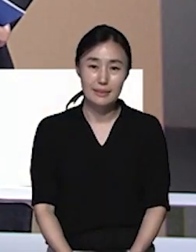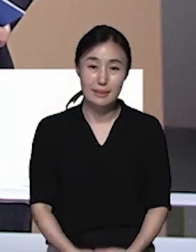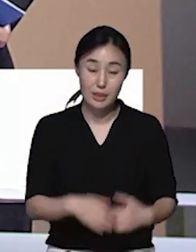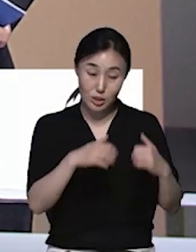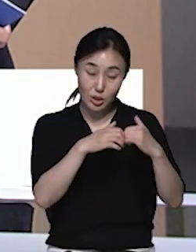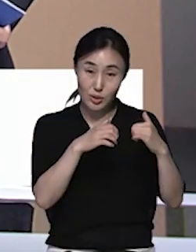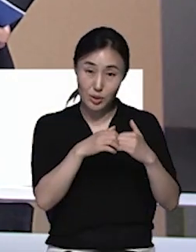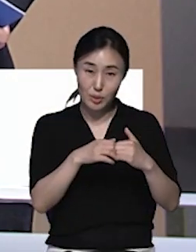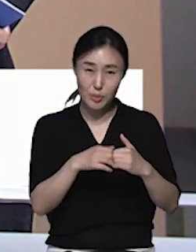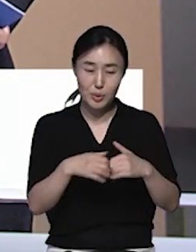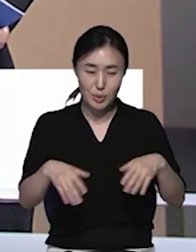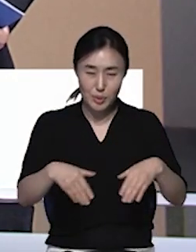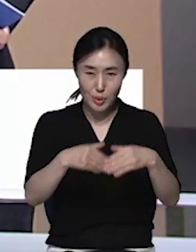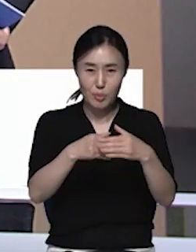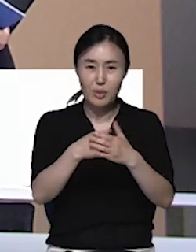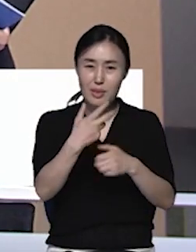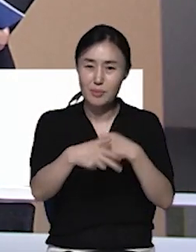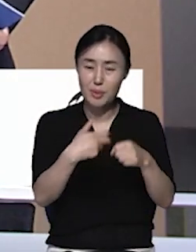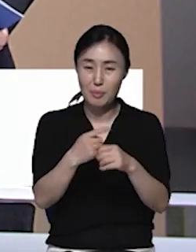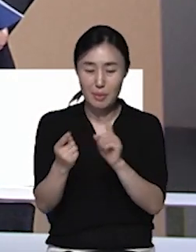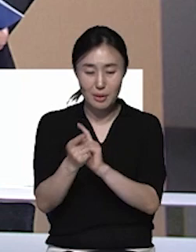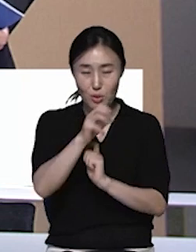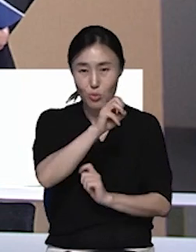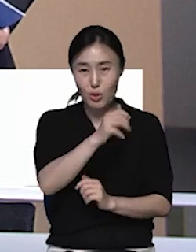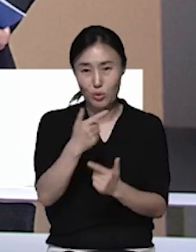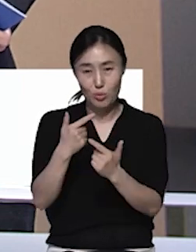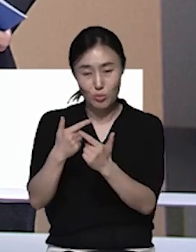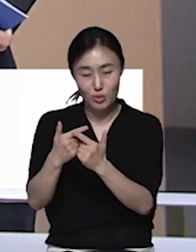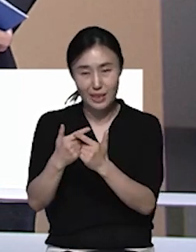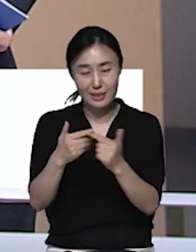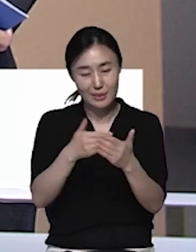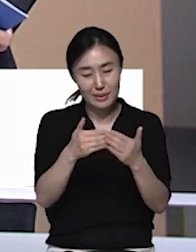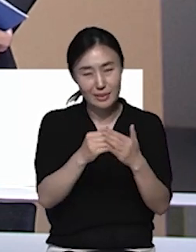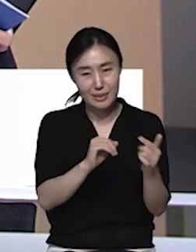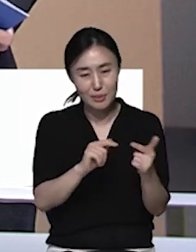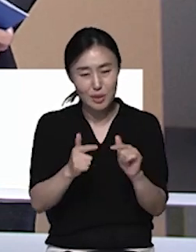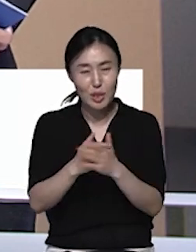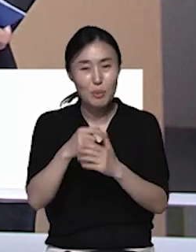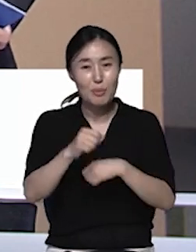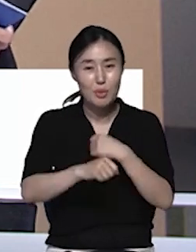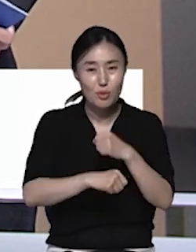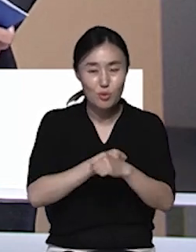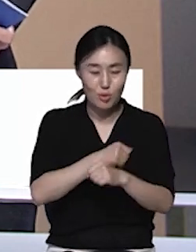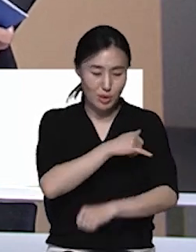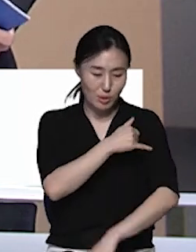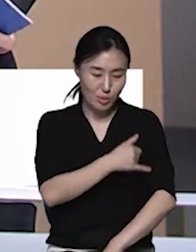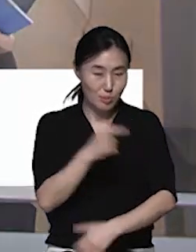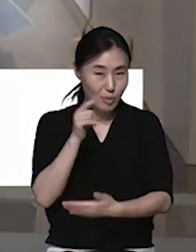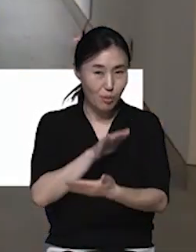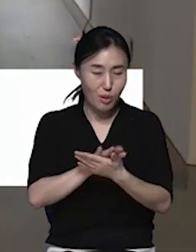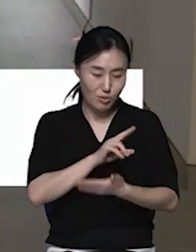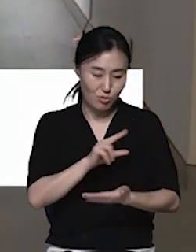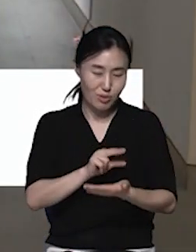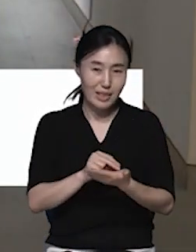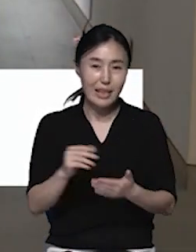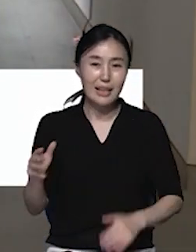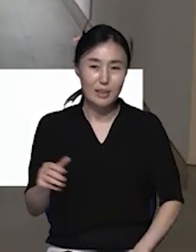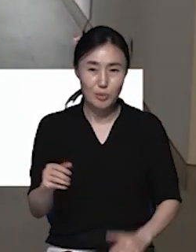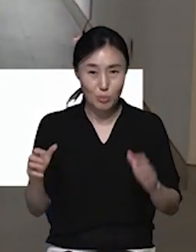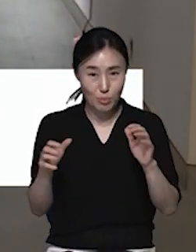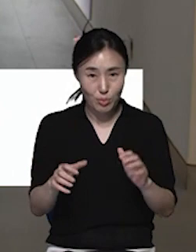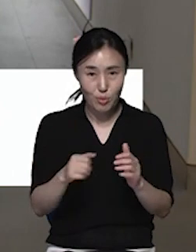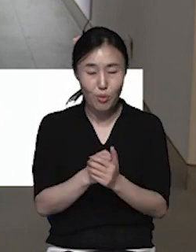정전협정 70주년을 맞아 광주와 부산의 작가들이 민주, 인권, 평화를 주제로 한자리에 모였습니다.